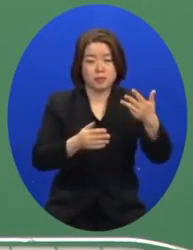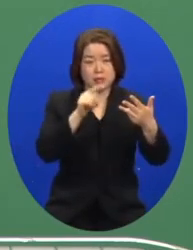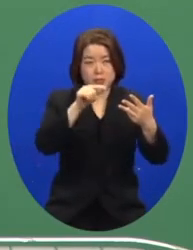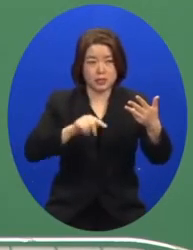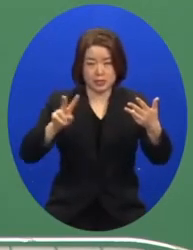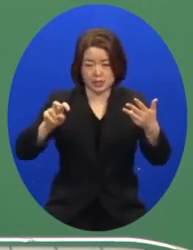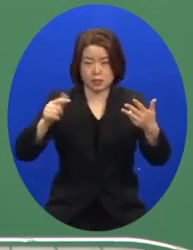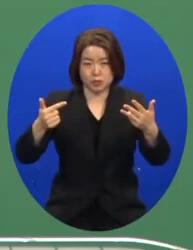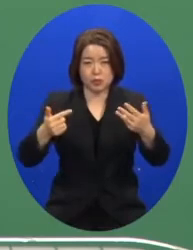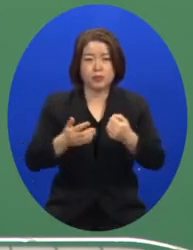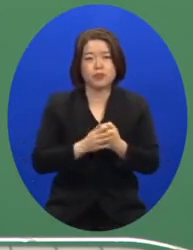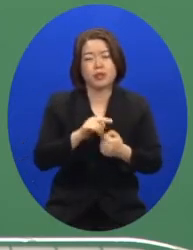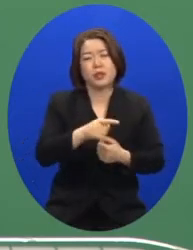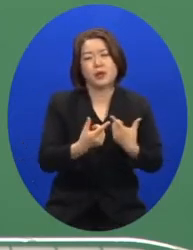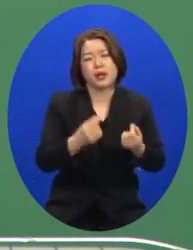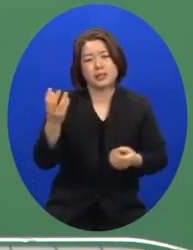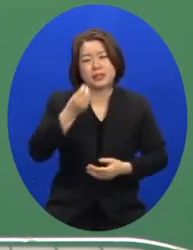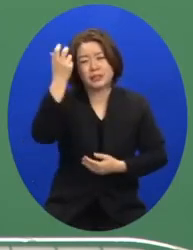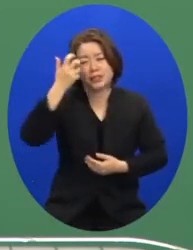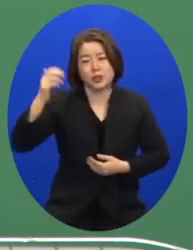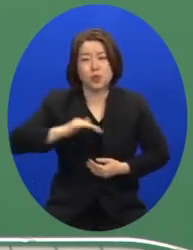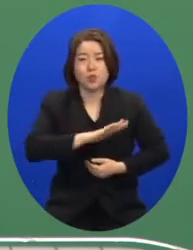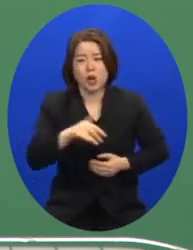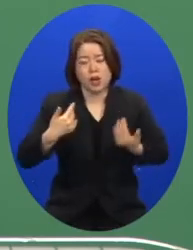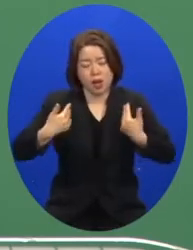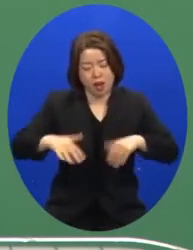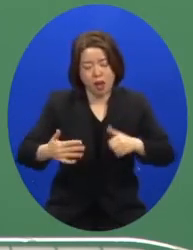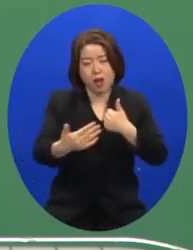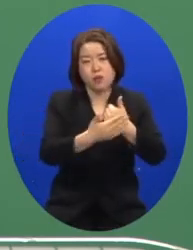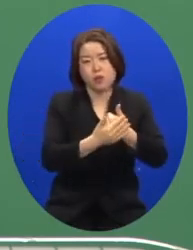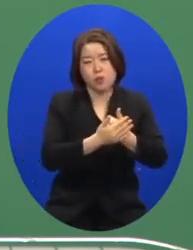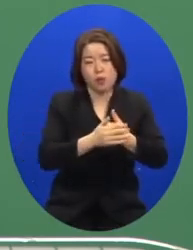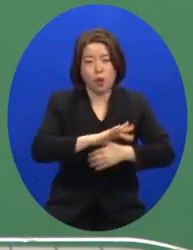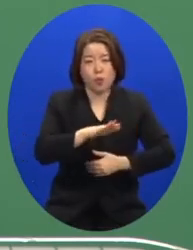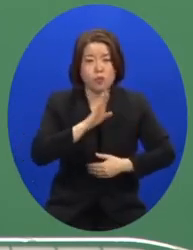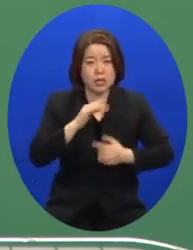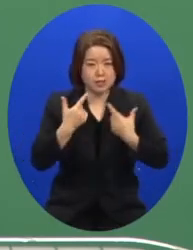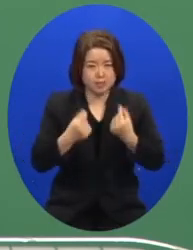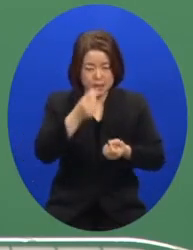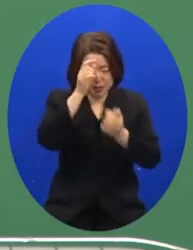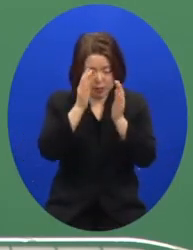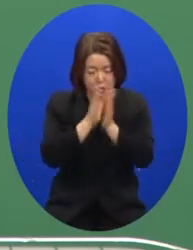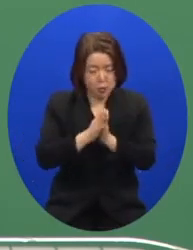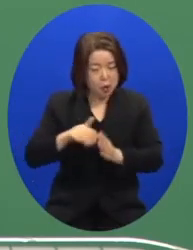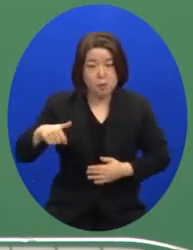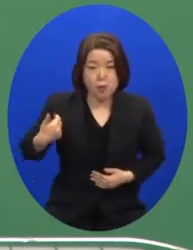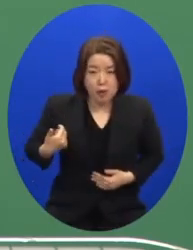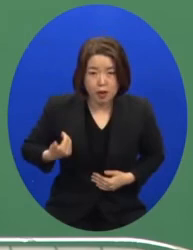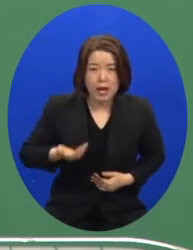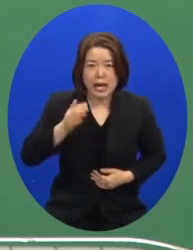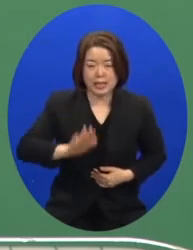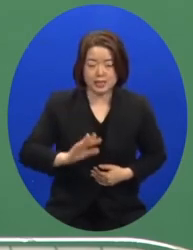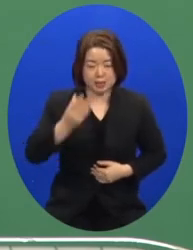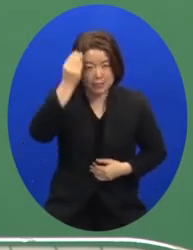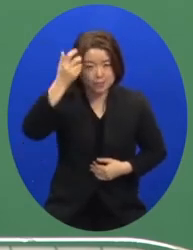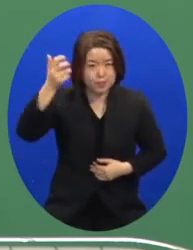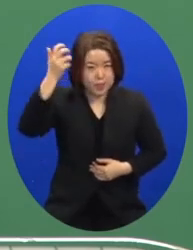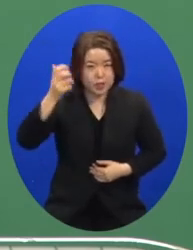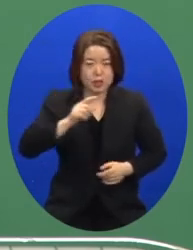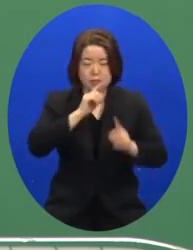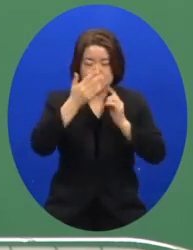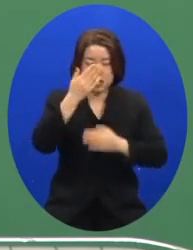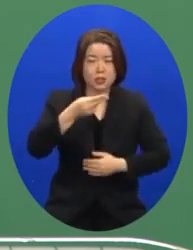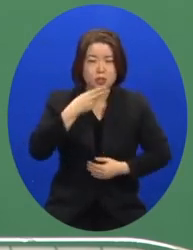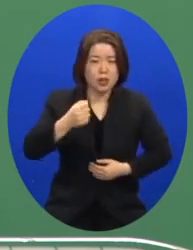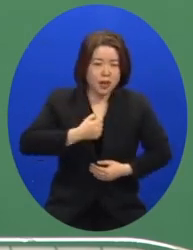성령도 우리의 연약함을 도우시는 하니 우리는 마땅히 기도할 바를 알지 못하나 오직 성령이 말할 수 없는